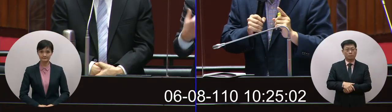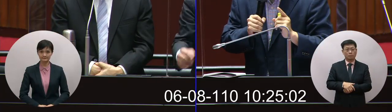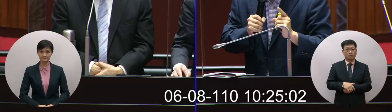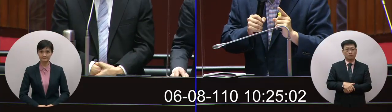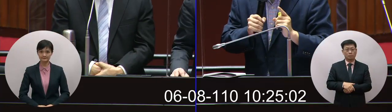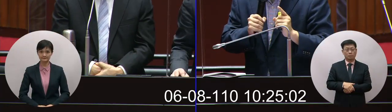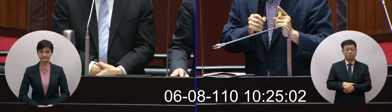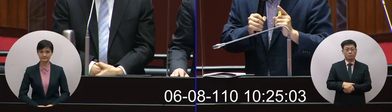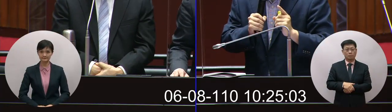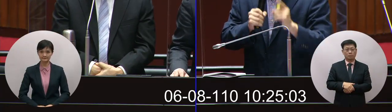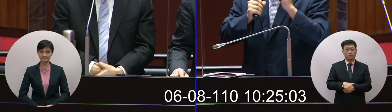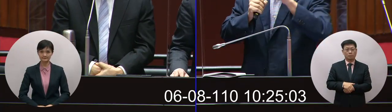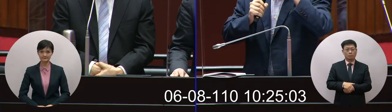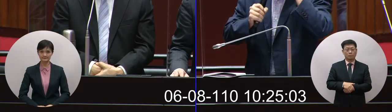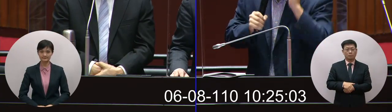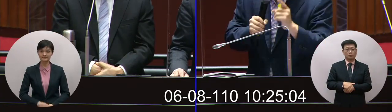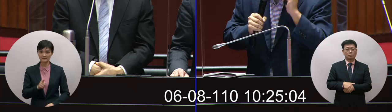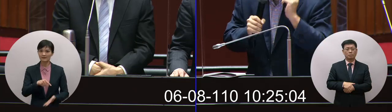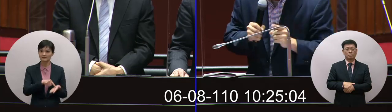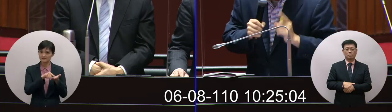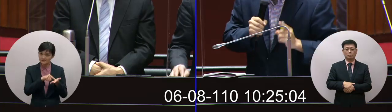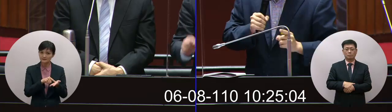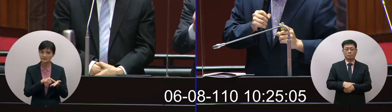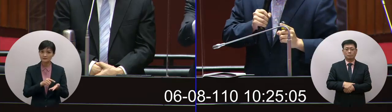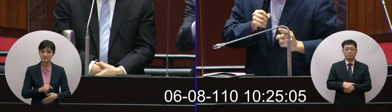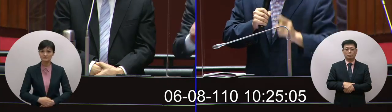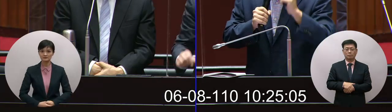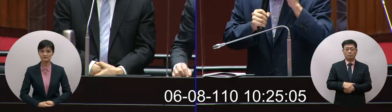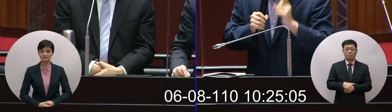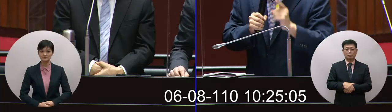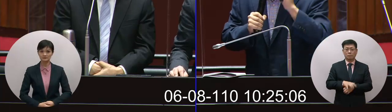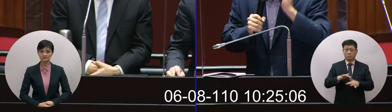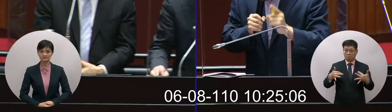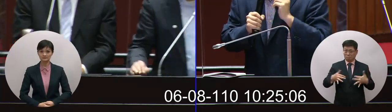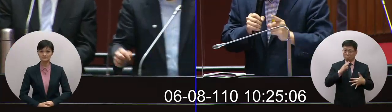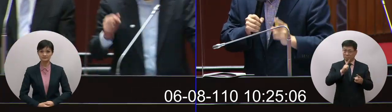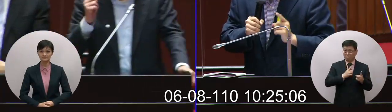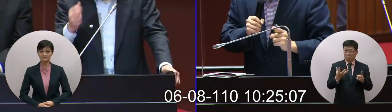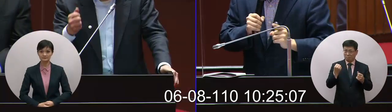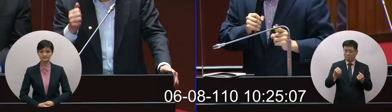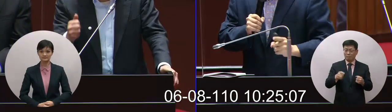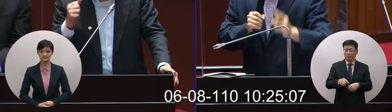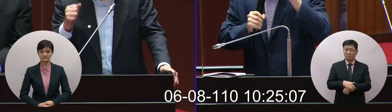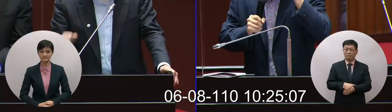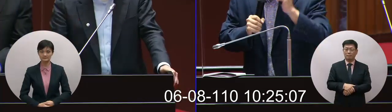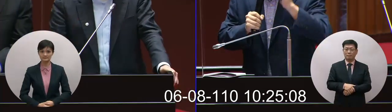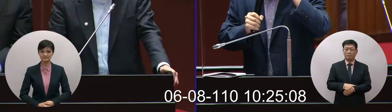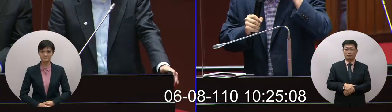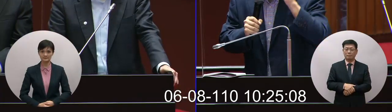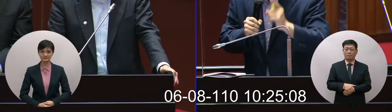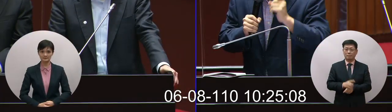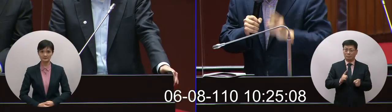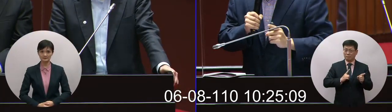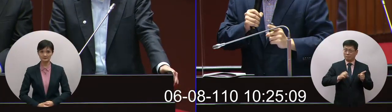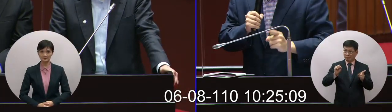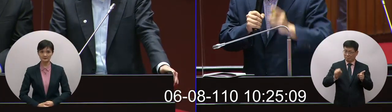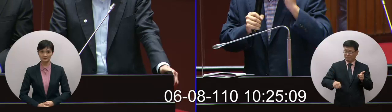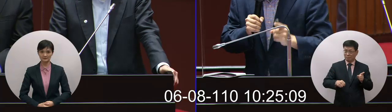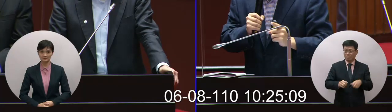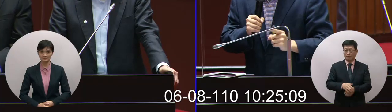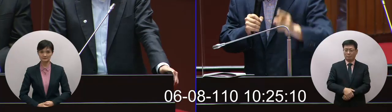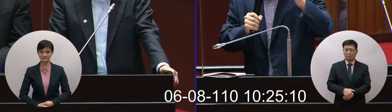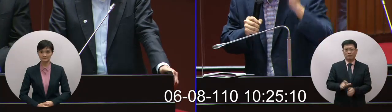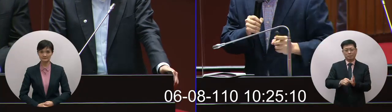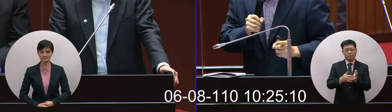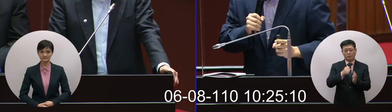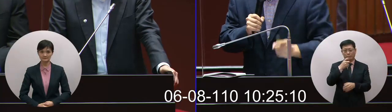吗？不是啊，但是你同不同意啊？现在是你的权利在这里，所以在你同意之下。应该